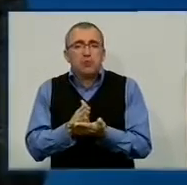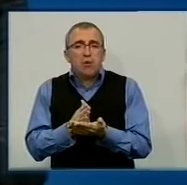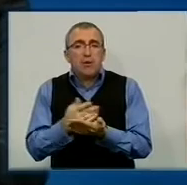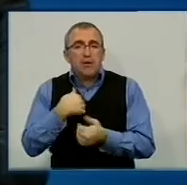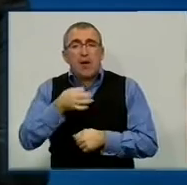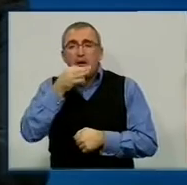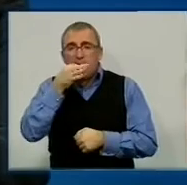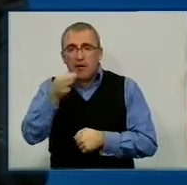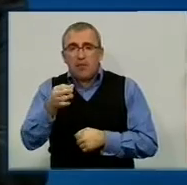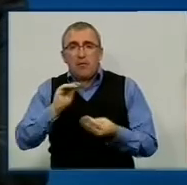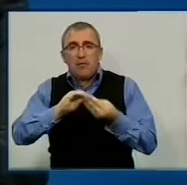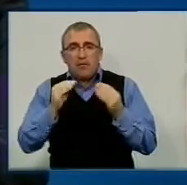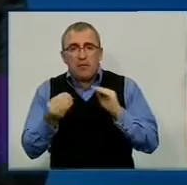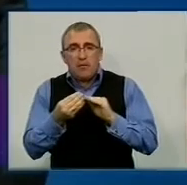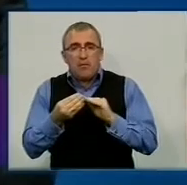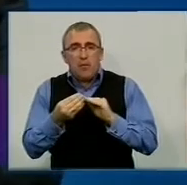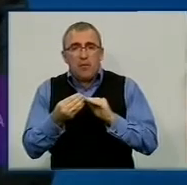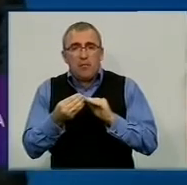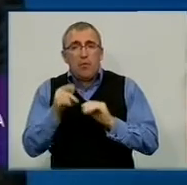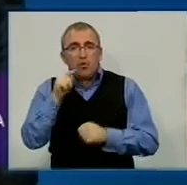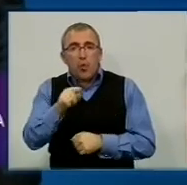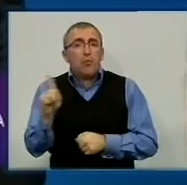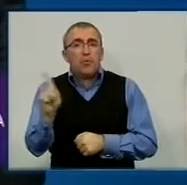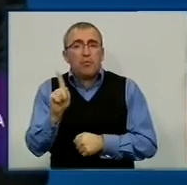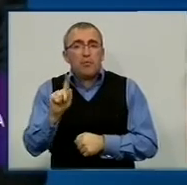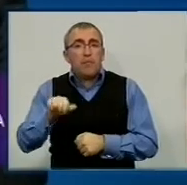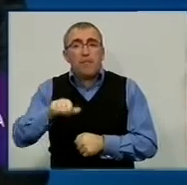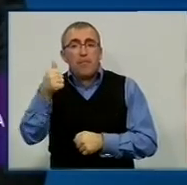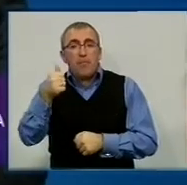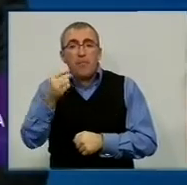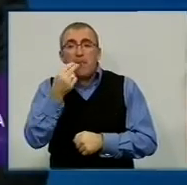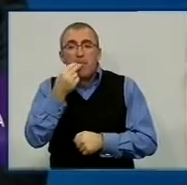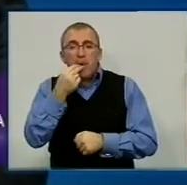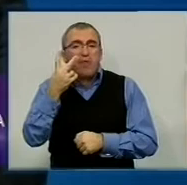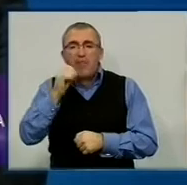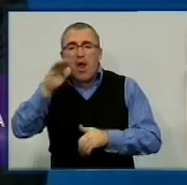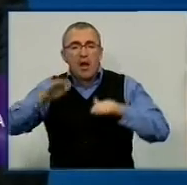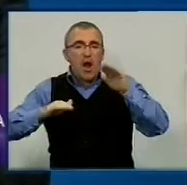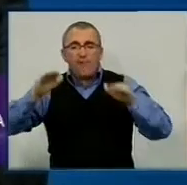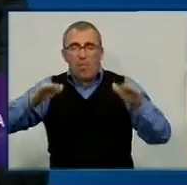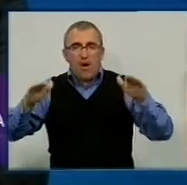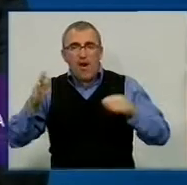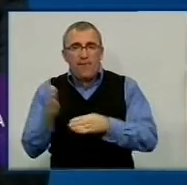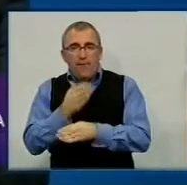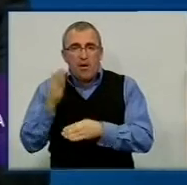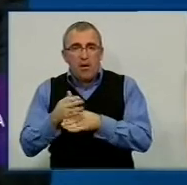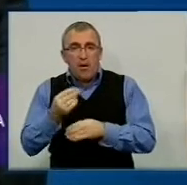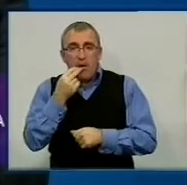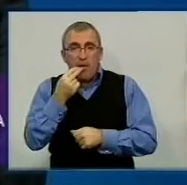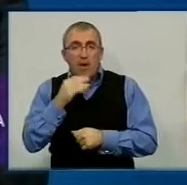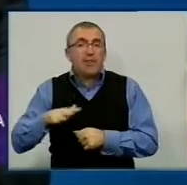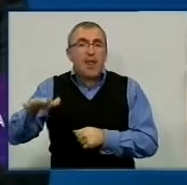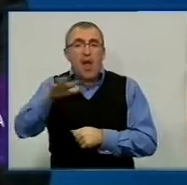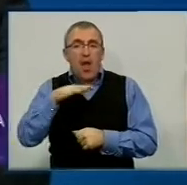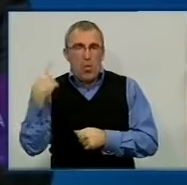як я сказав проблема в тому що по-перше продукція нерівномірна сьогодні виробляється наша продукція на теренах